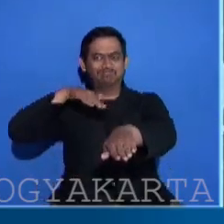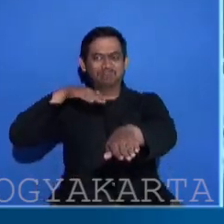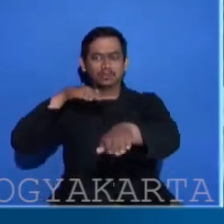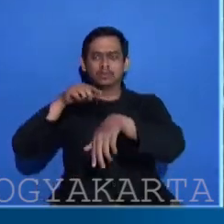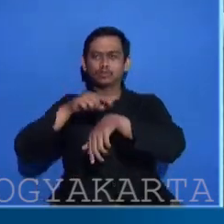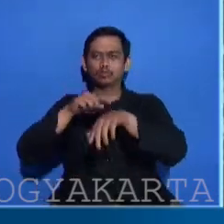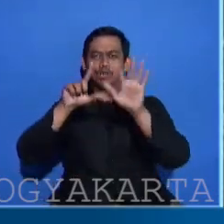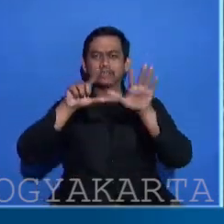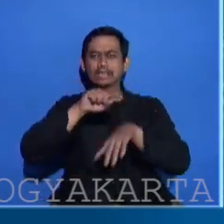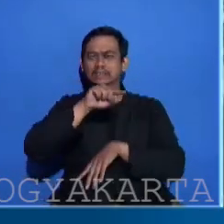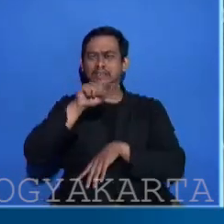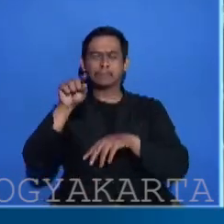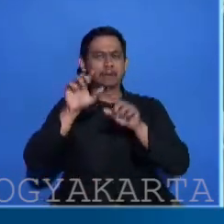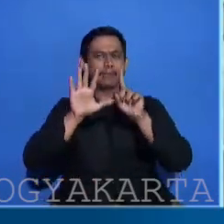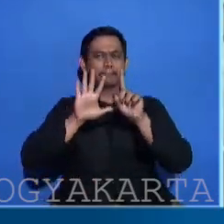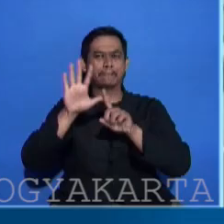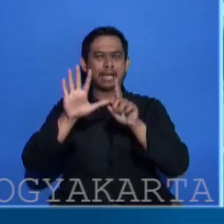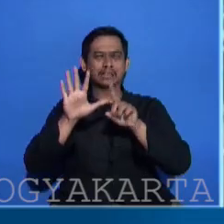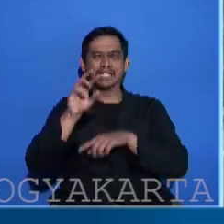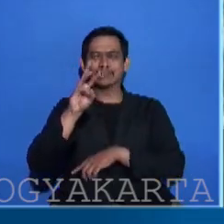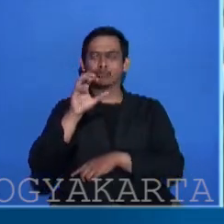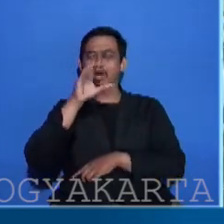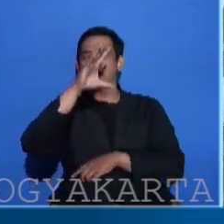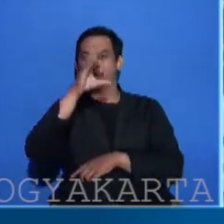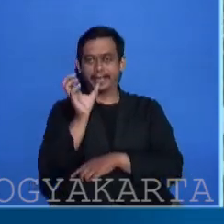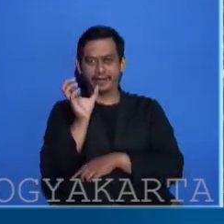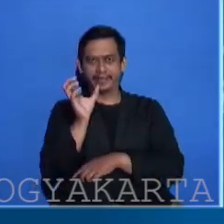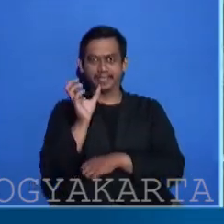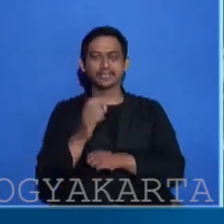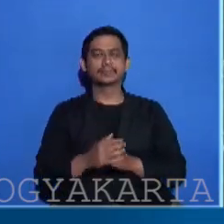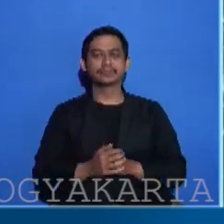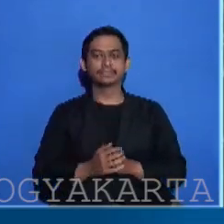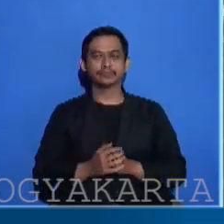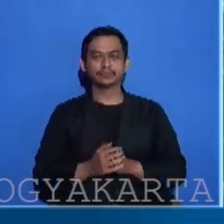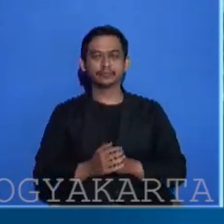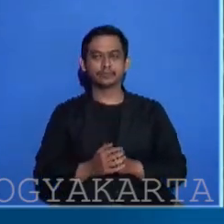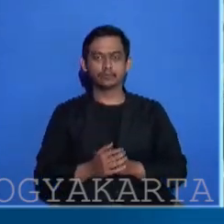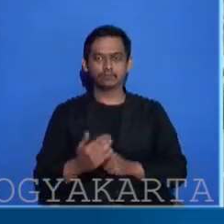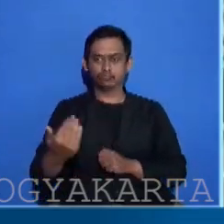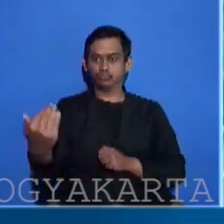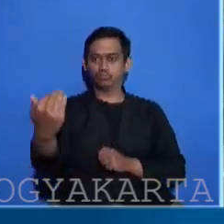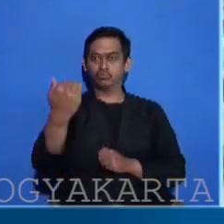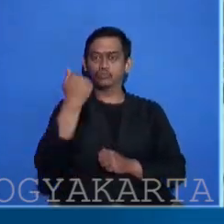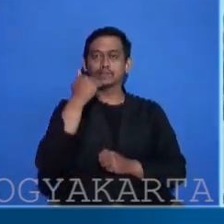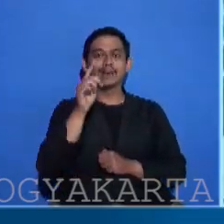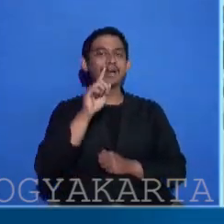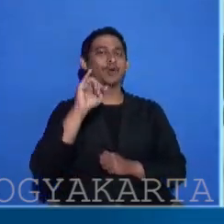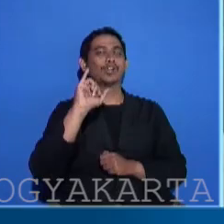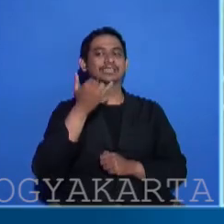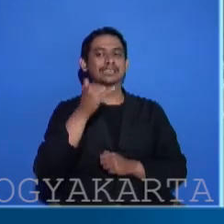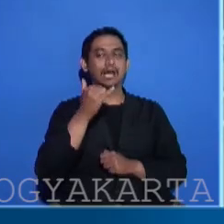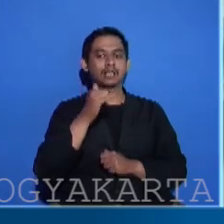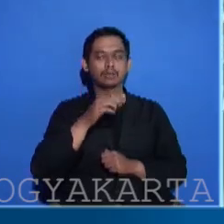sampai pukul 15.00 Waktu Indonesia Barat eh arus lalu lintas menuju Daerah Istimewa Yogyakarta lebih lancar